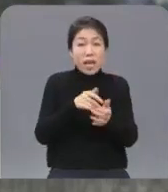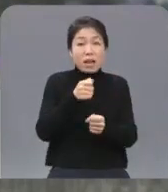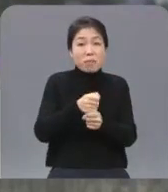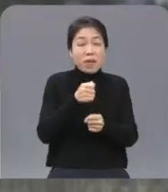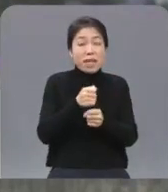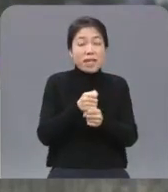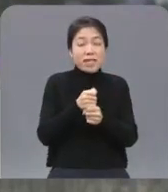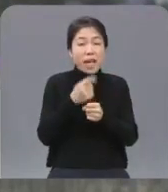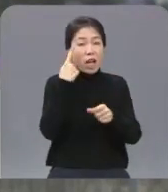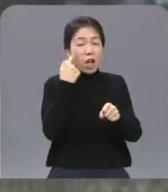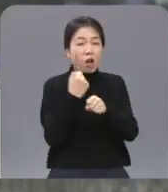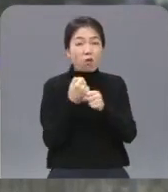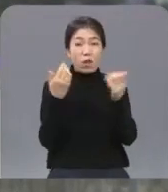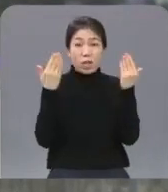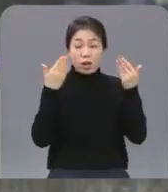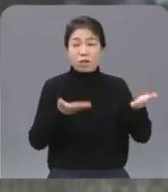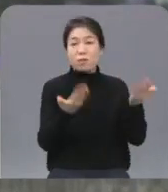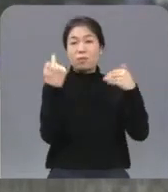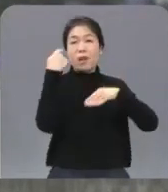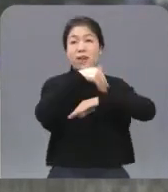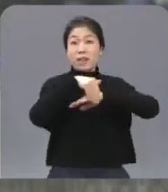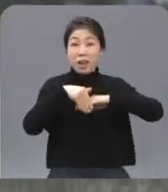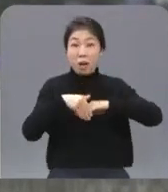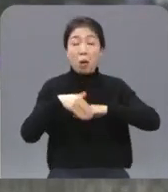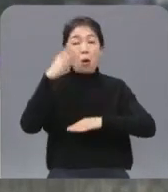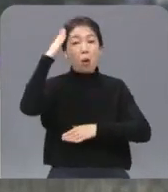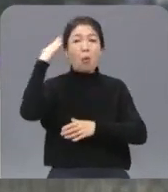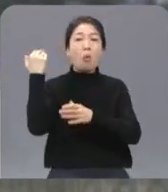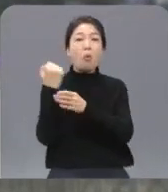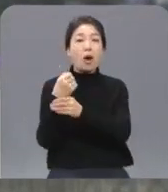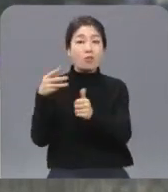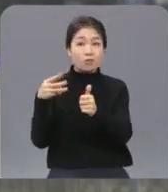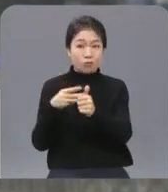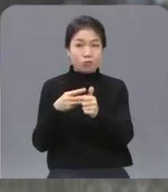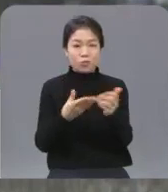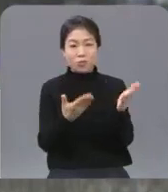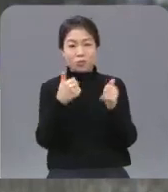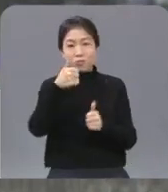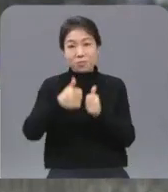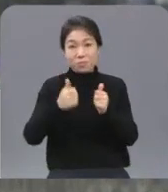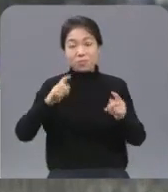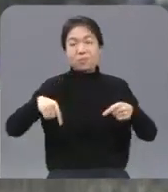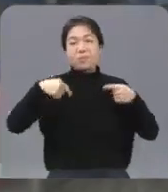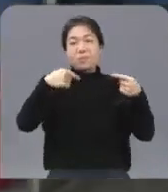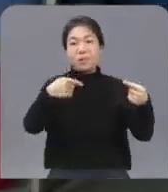계획인데요 화순군이 유치전에 뛰어들었습니다 손준수 기자입니다